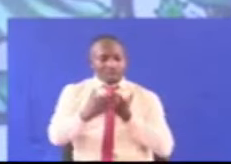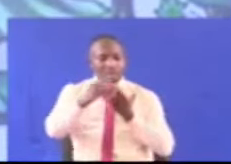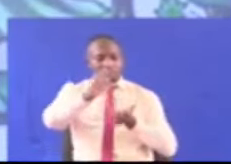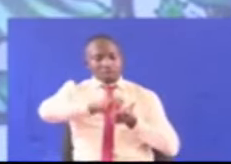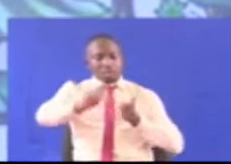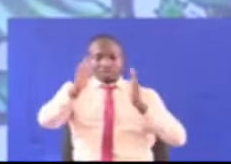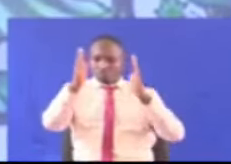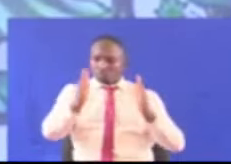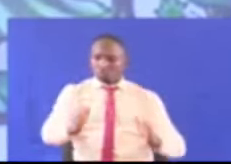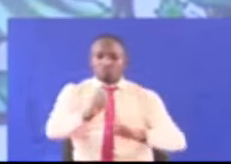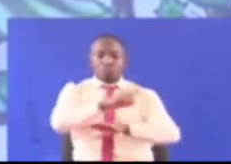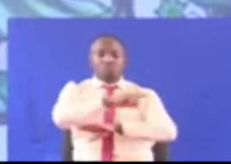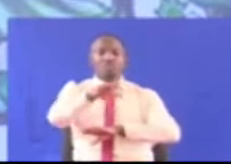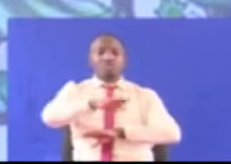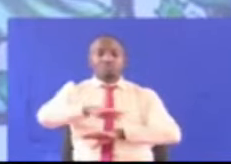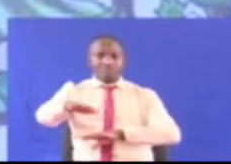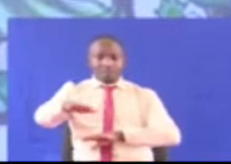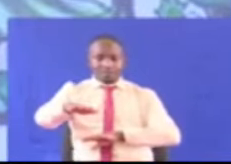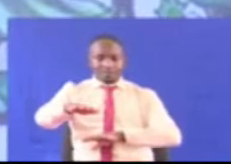mkuu Zanzibar.